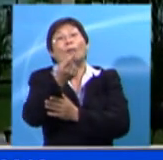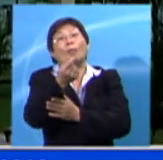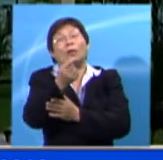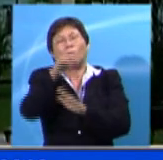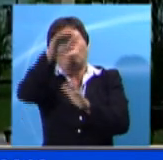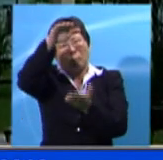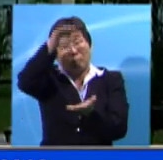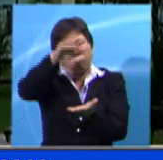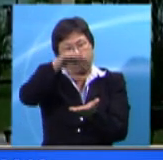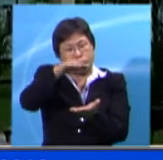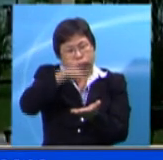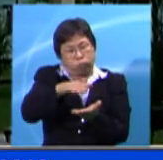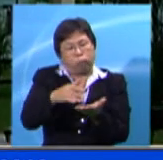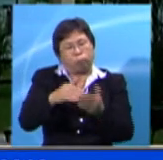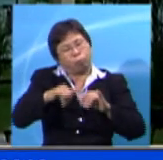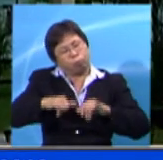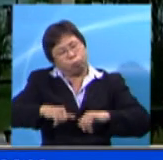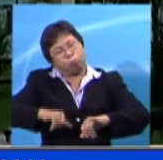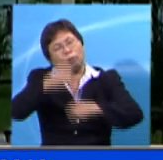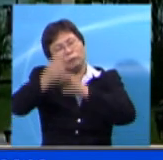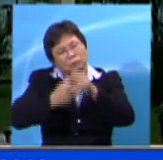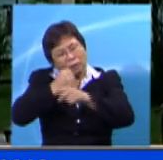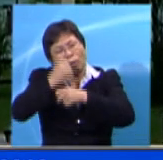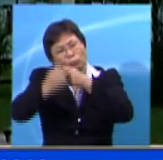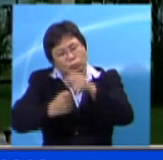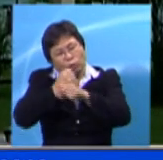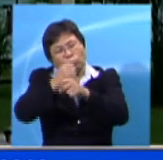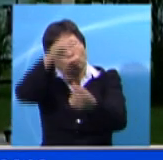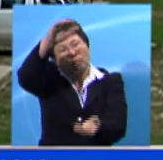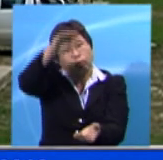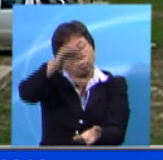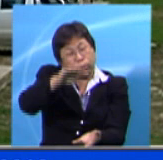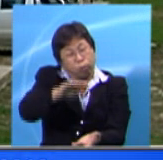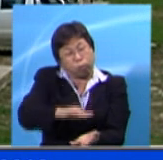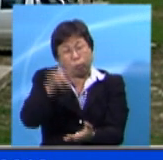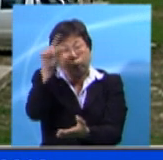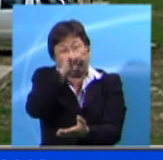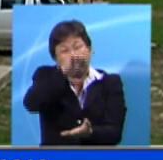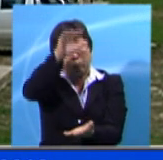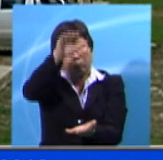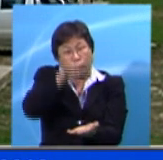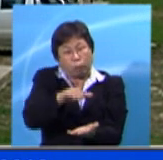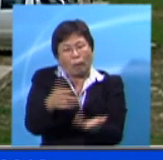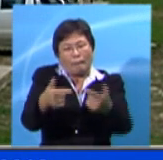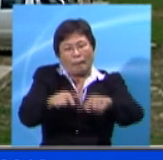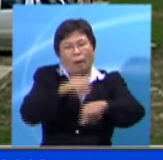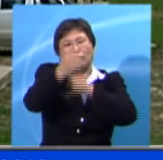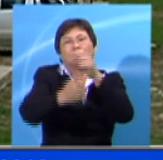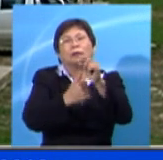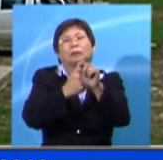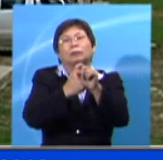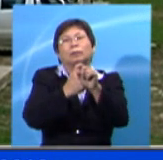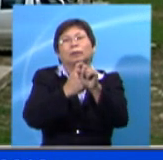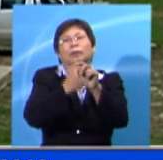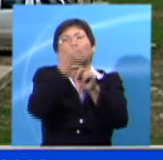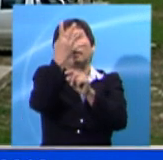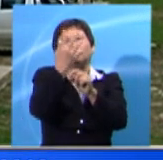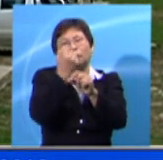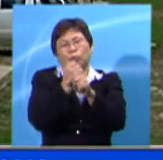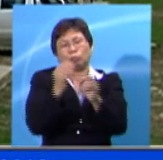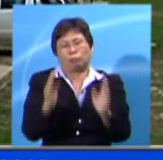yang menurun ini akan berlarutan setiap tahun dengan penurun ing signikan dijangka berlaku dalam tempoh